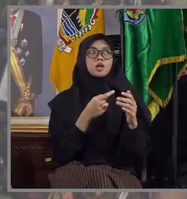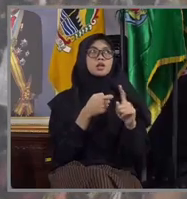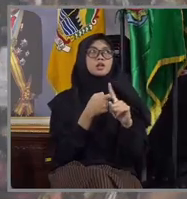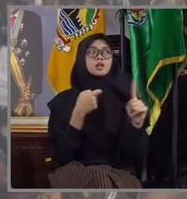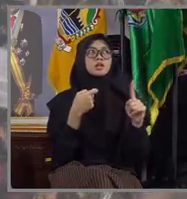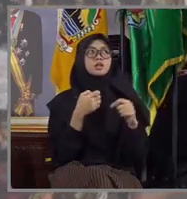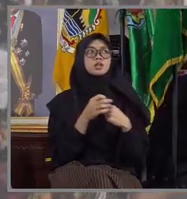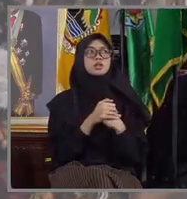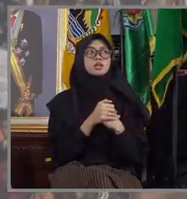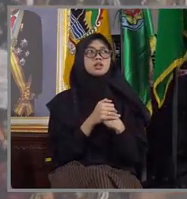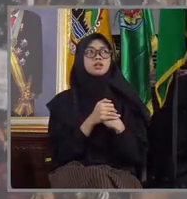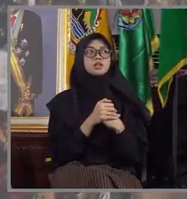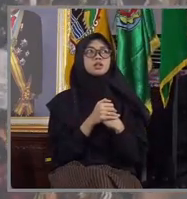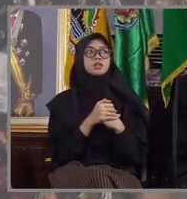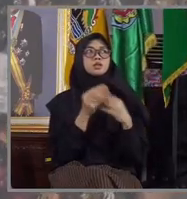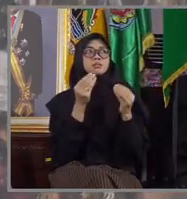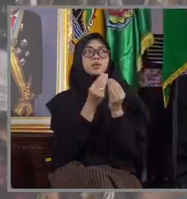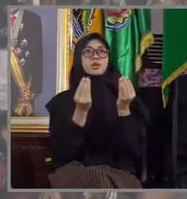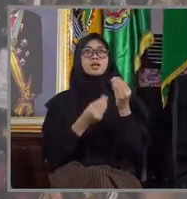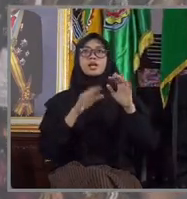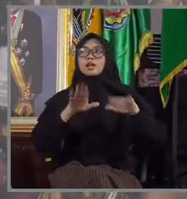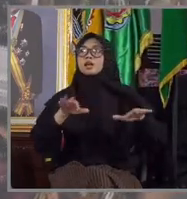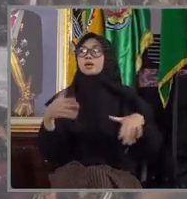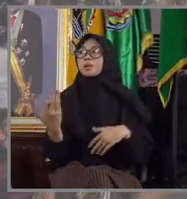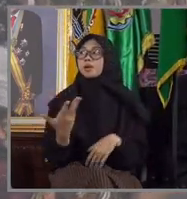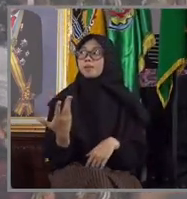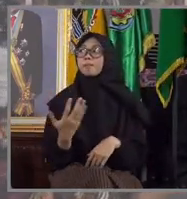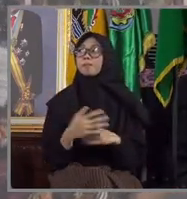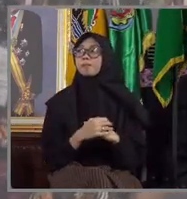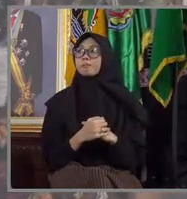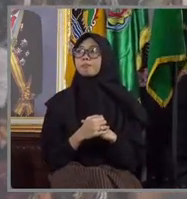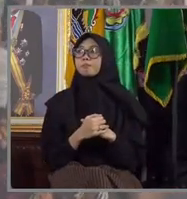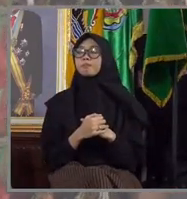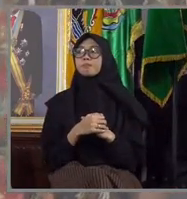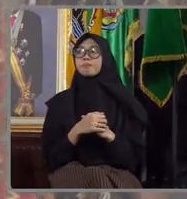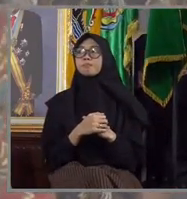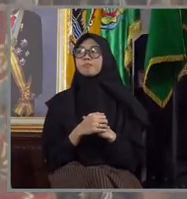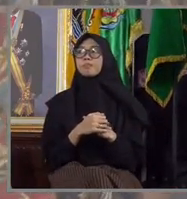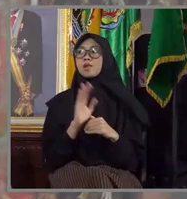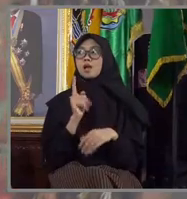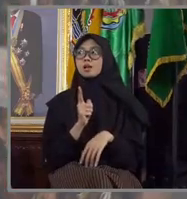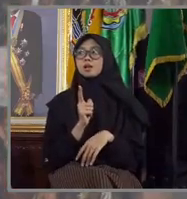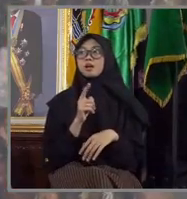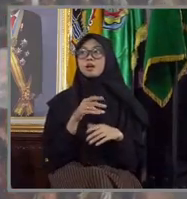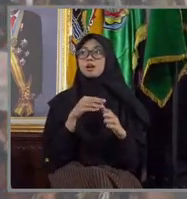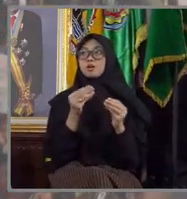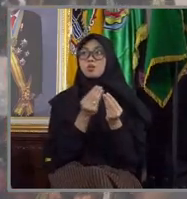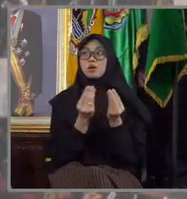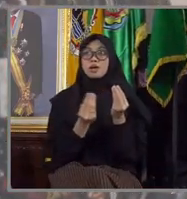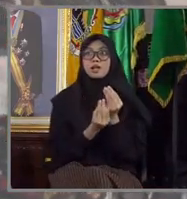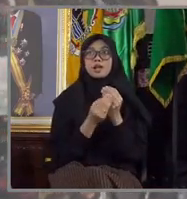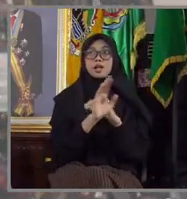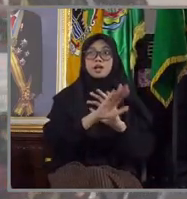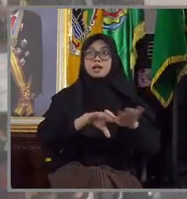dari perwakilan anak ahli bisa anak mungkin ada di sini